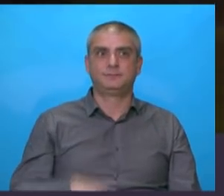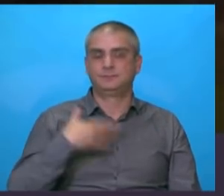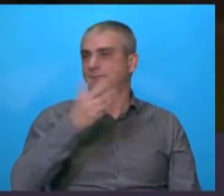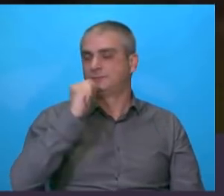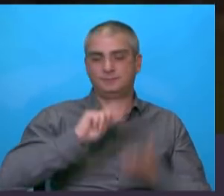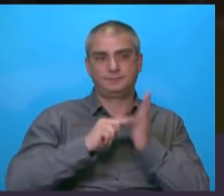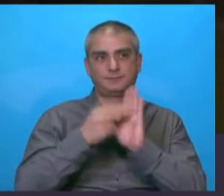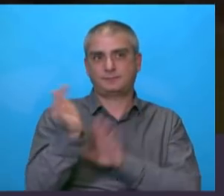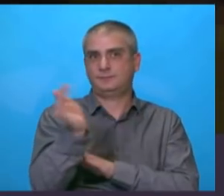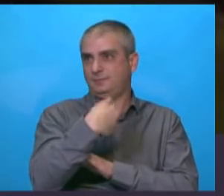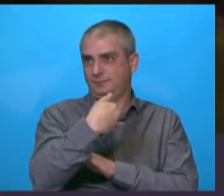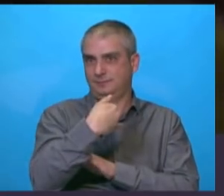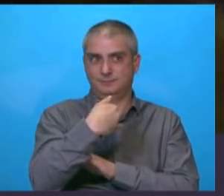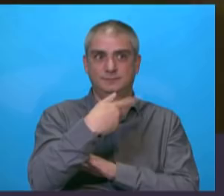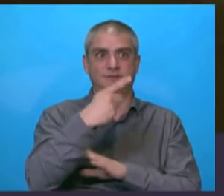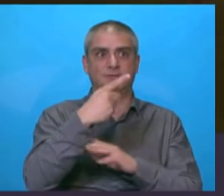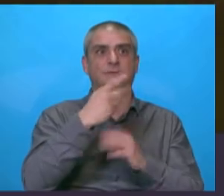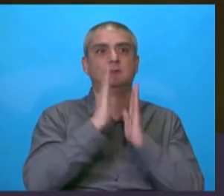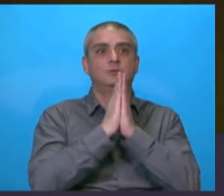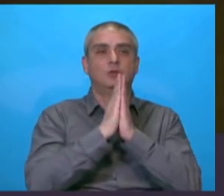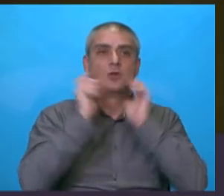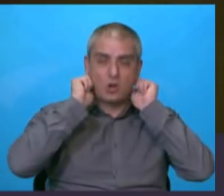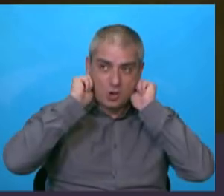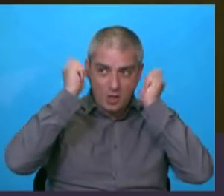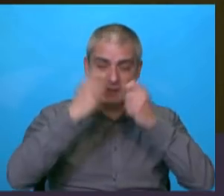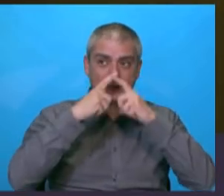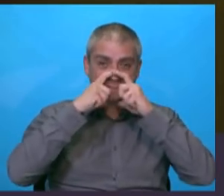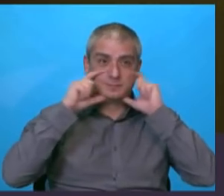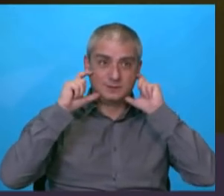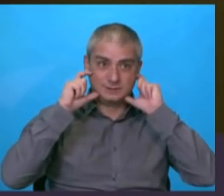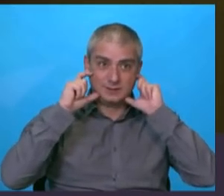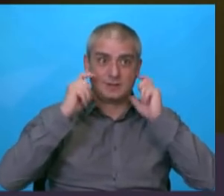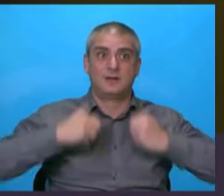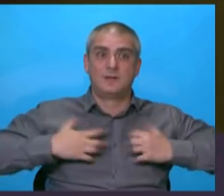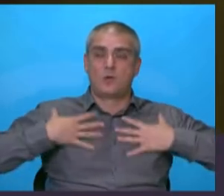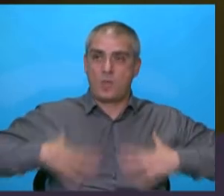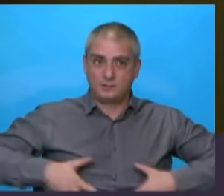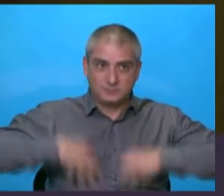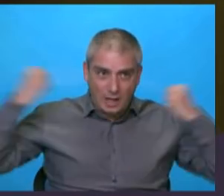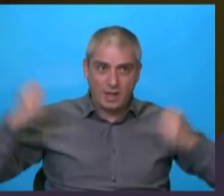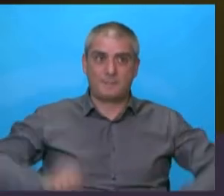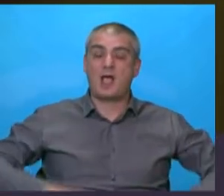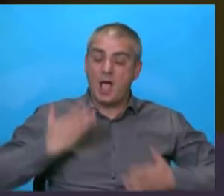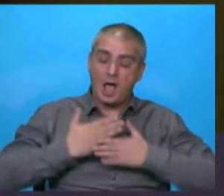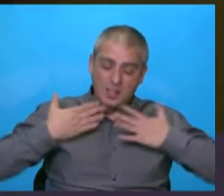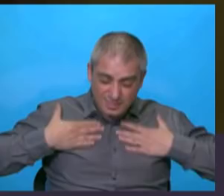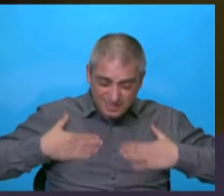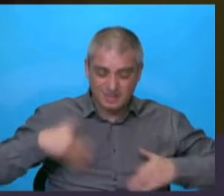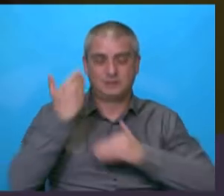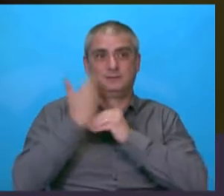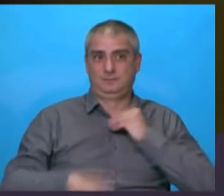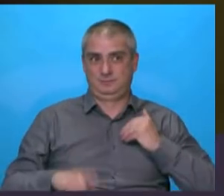secret room and then they require me to take off my mask and my pants and my shirt until the last